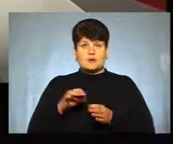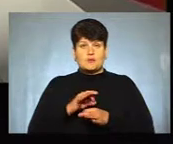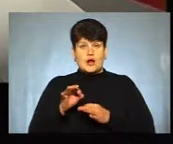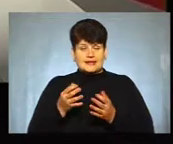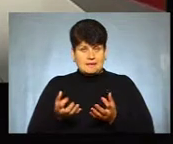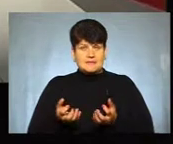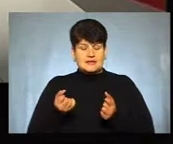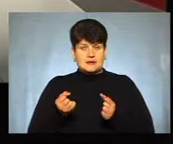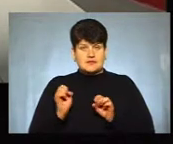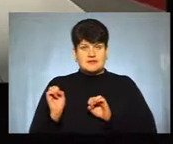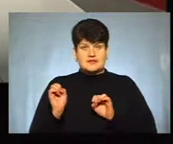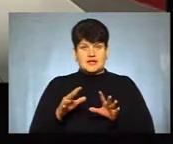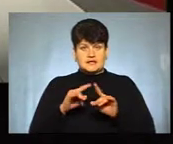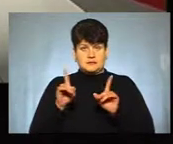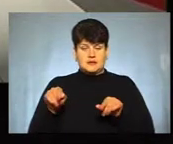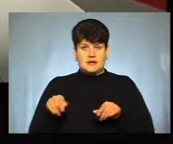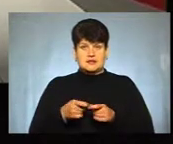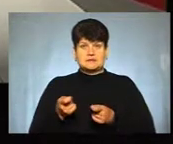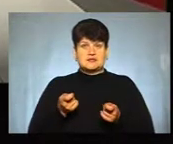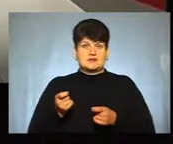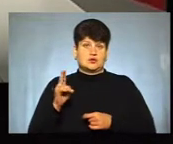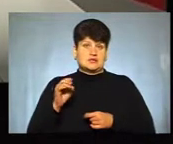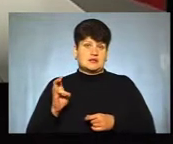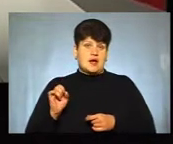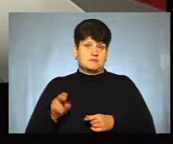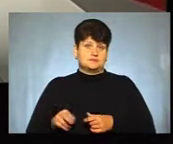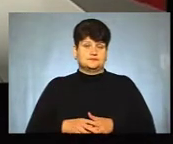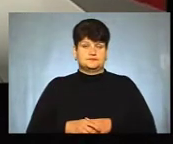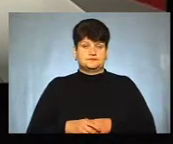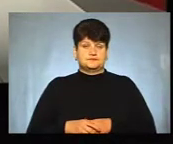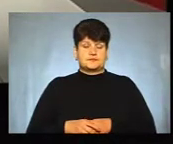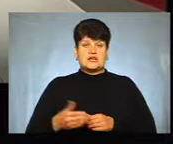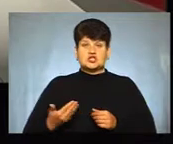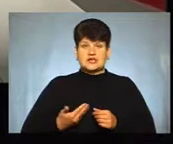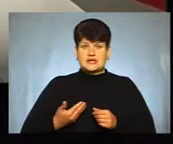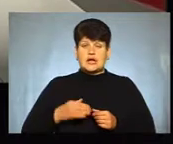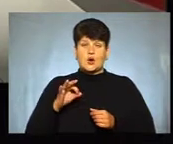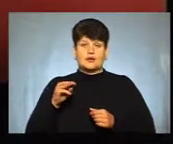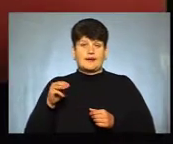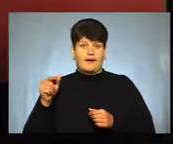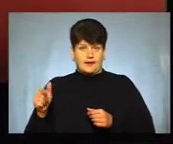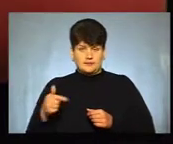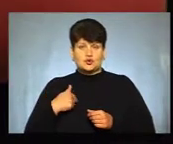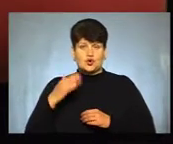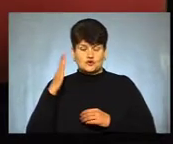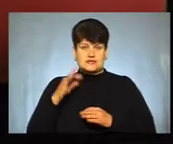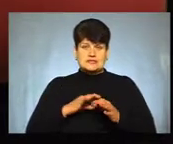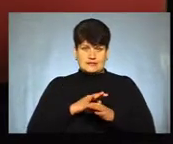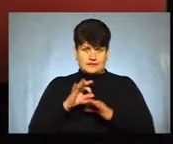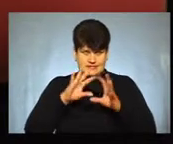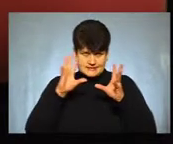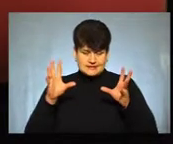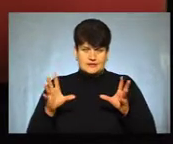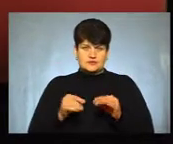підтримує, і віддати цей бланк адміністратору в ЦНАПі. Жителі ОТГ голосуватимуть і за проекти загалом, що